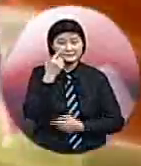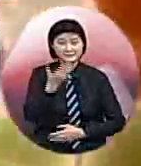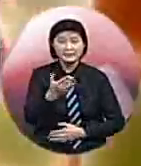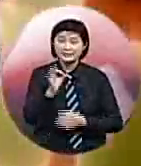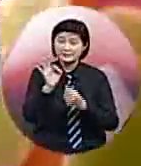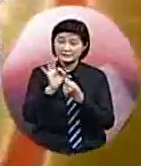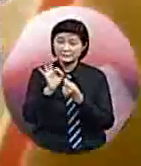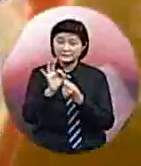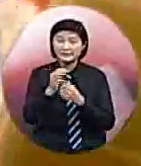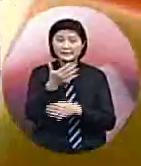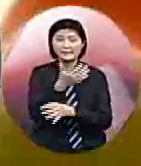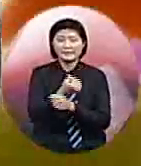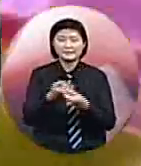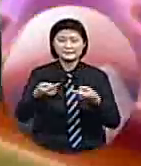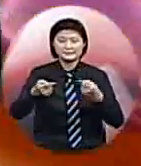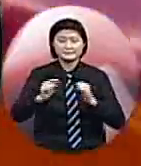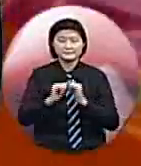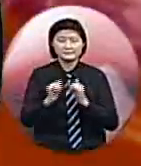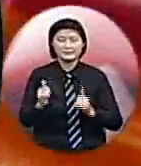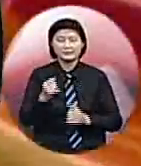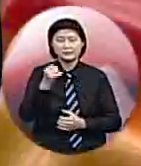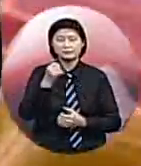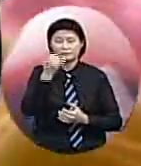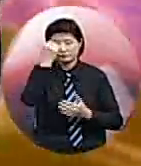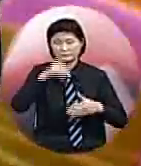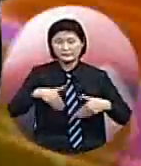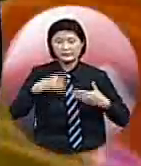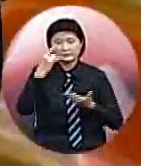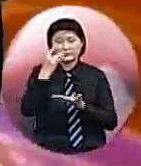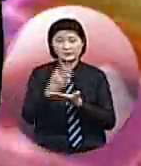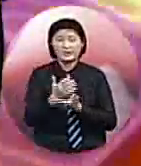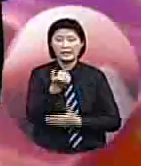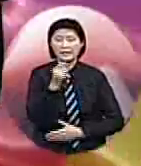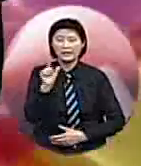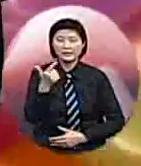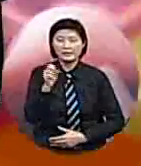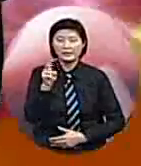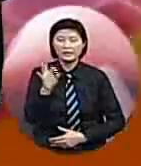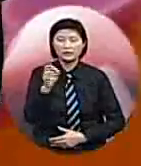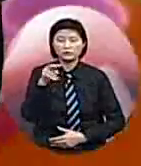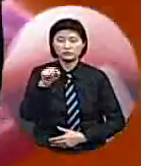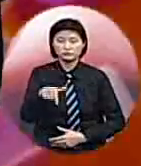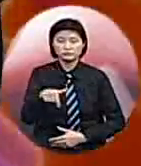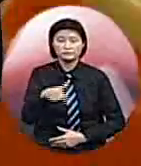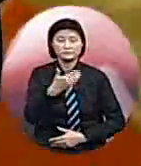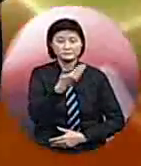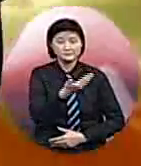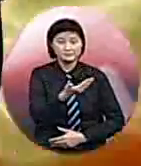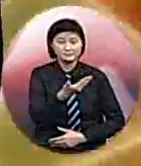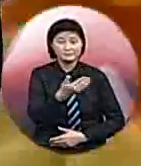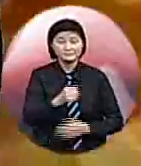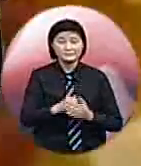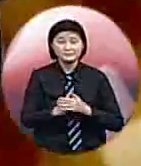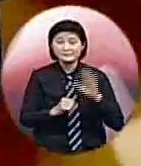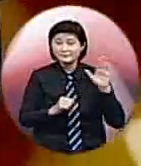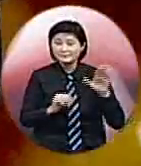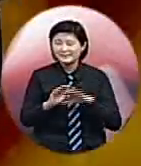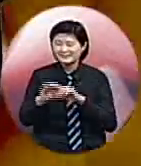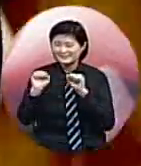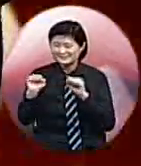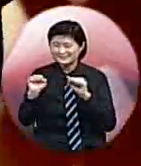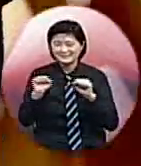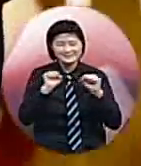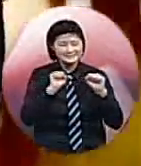10번째인가요? 네, 우리 예약 참가자분이세요. 네, 충남 네. 천안시로 갑니다. 한영숙 어머니시네. 어머니. 여보세요? 네,